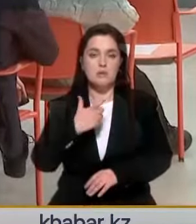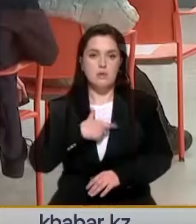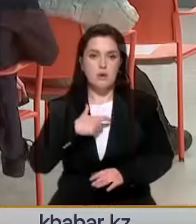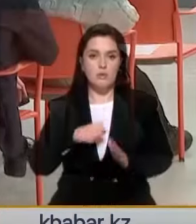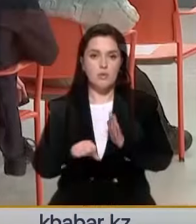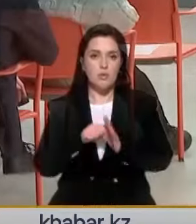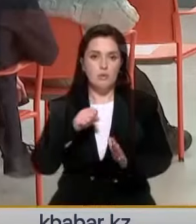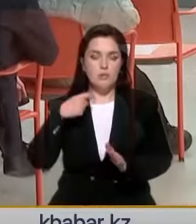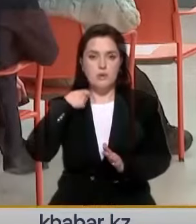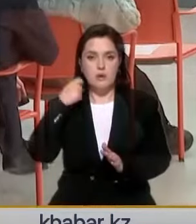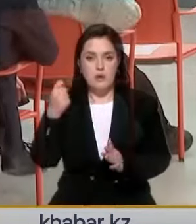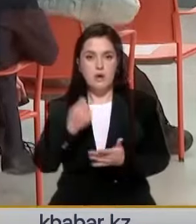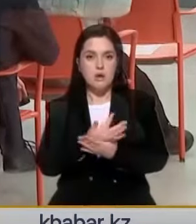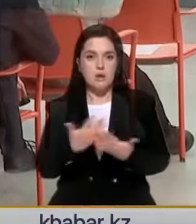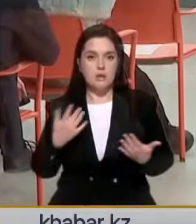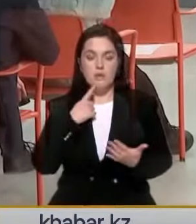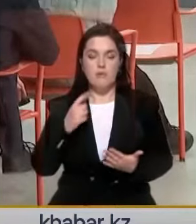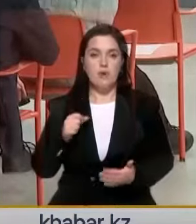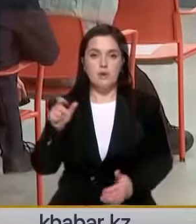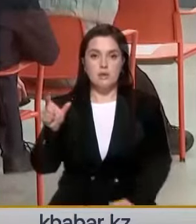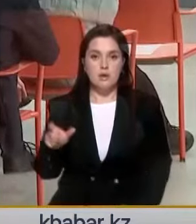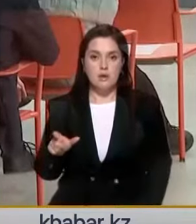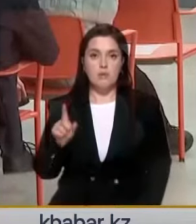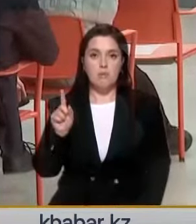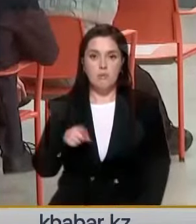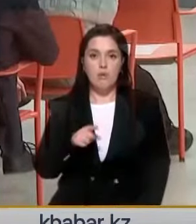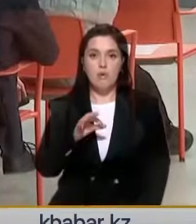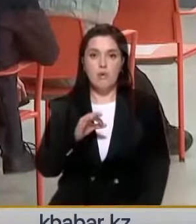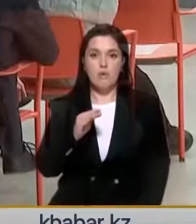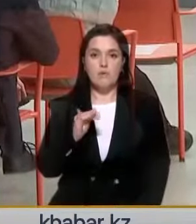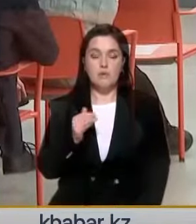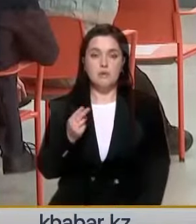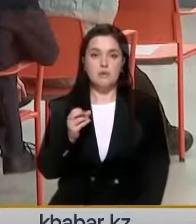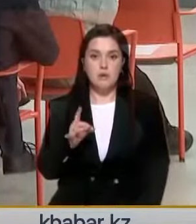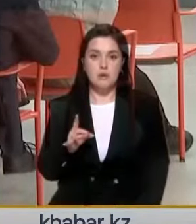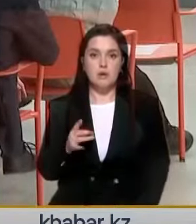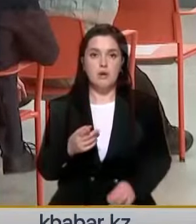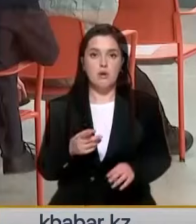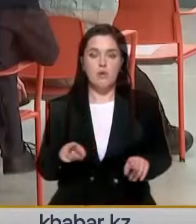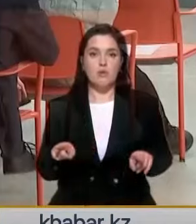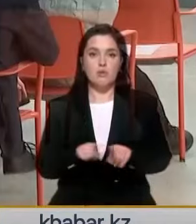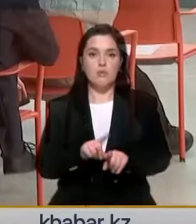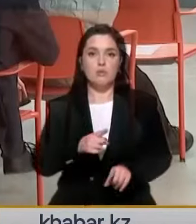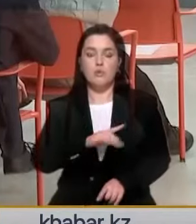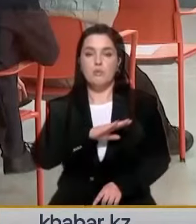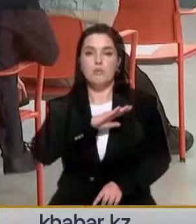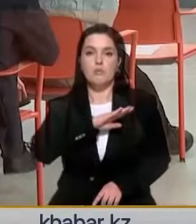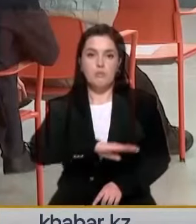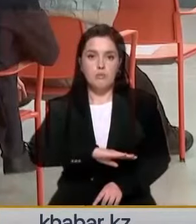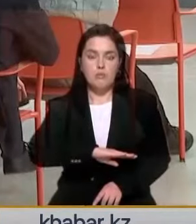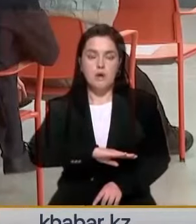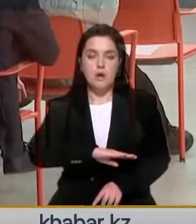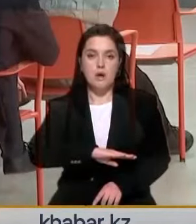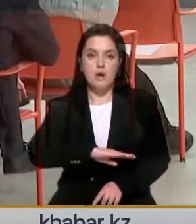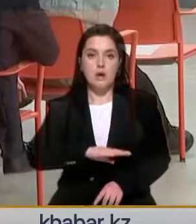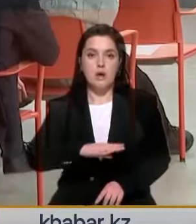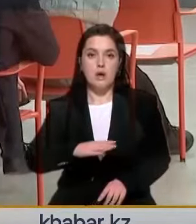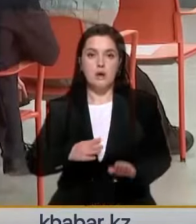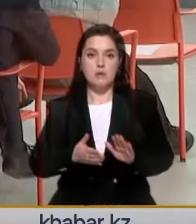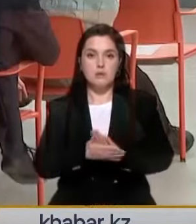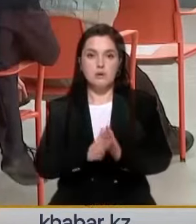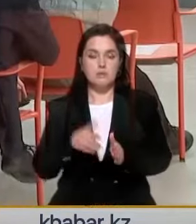почему не только Солдаты но и даже офицеры мы видим пребывают в таком депрессивном морально психологи состоянии которые решается На крайний